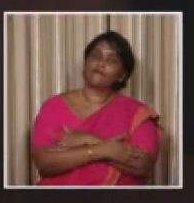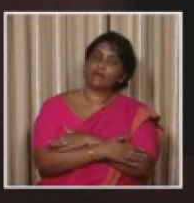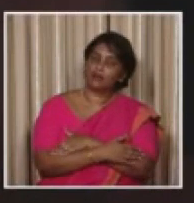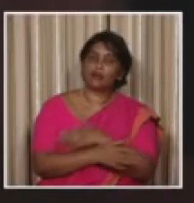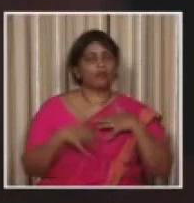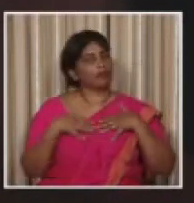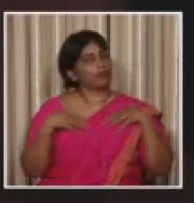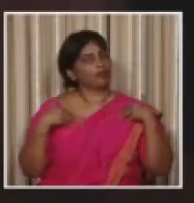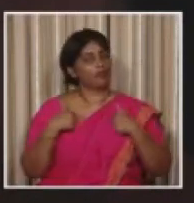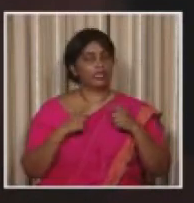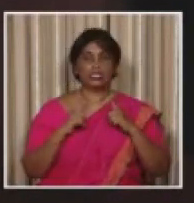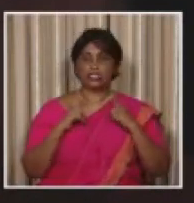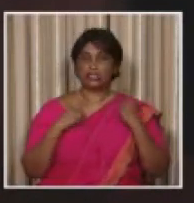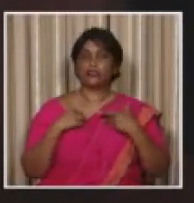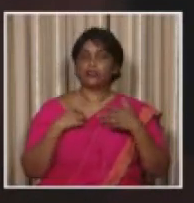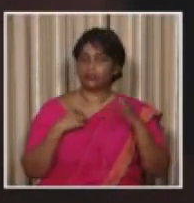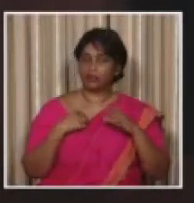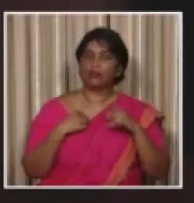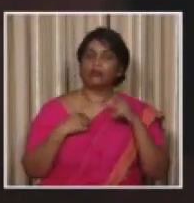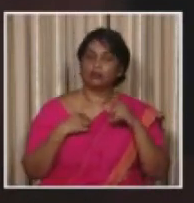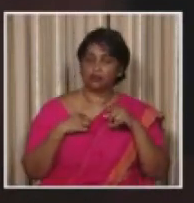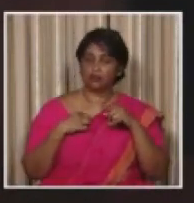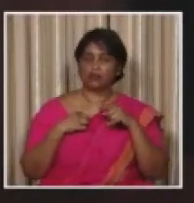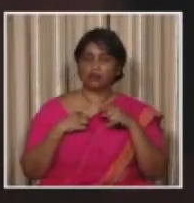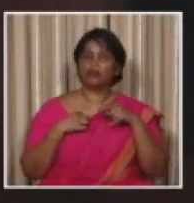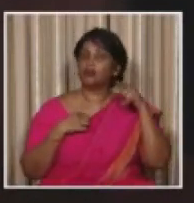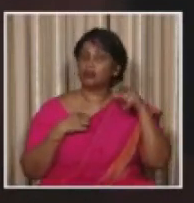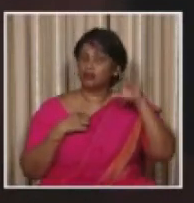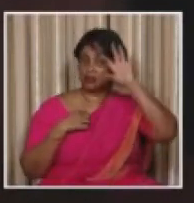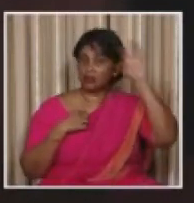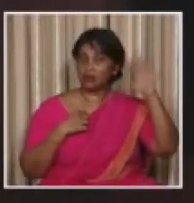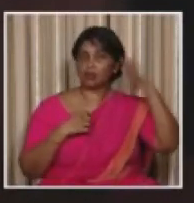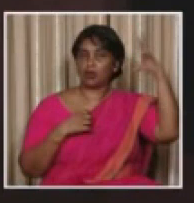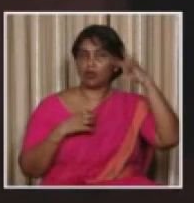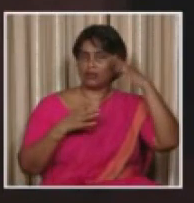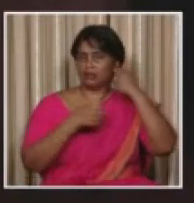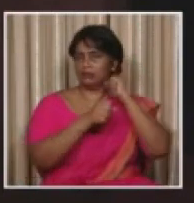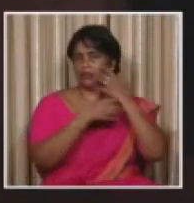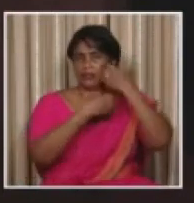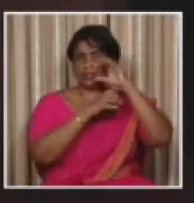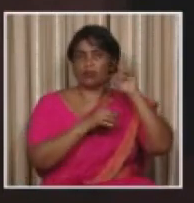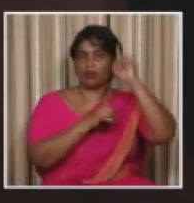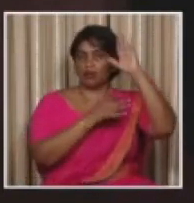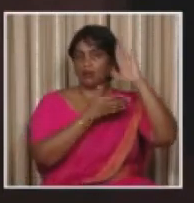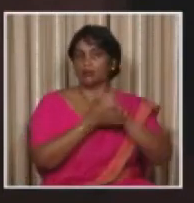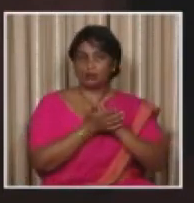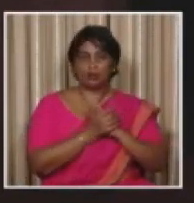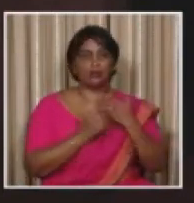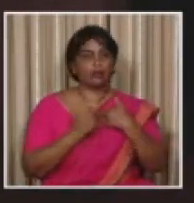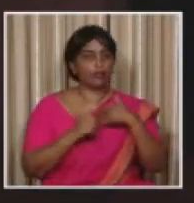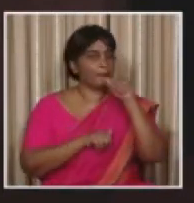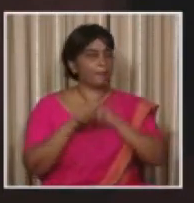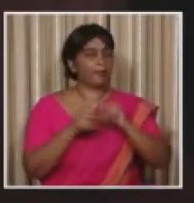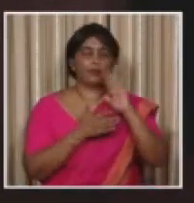ඔවුන්ගේ සුවදායක ජීවිතය ගත කරන ගමන්ම ඔවුන්ට ඒ රටවල් වල ඒ දේශගුණීය තමුන්ට ආශිර්වාදයක් කරගනිමින් තමුන්ගේ